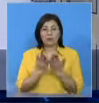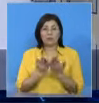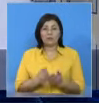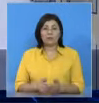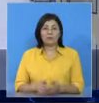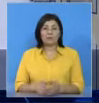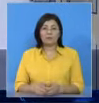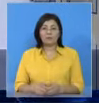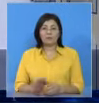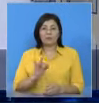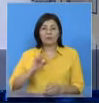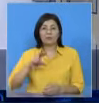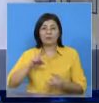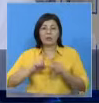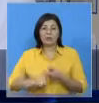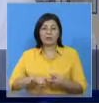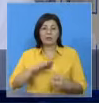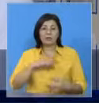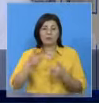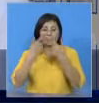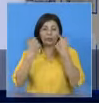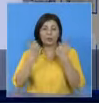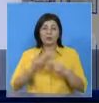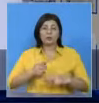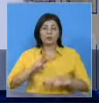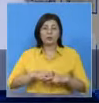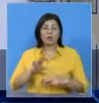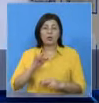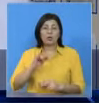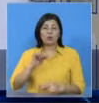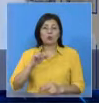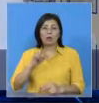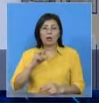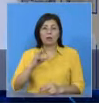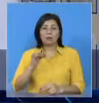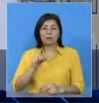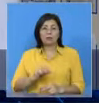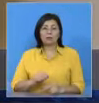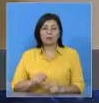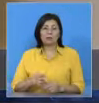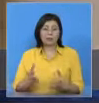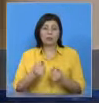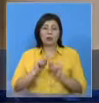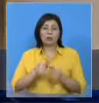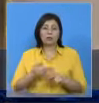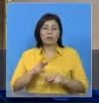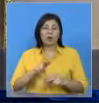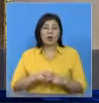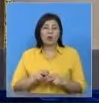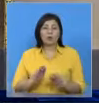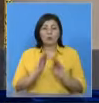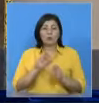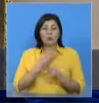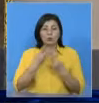діні, исламға байланысты толық ақпараттарды осы руханият көрме залынан біле аласыздар. Бұрын бұл көрмені